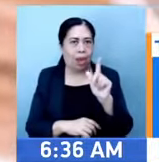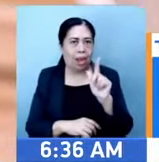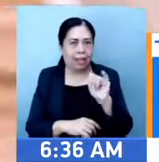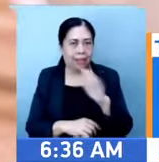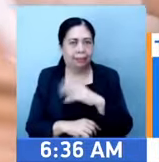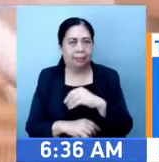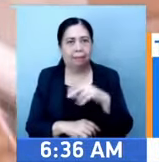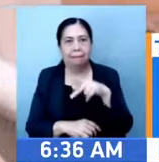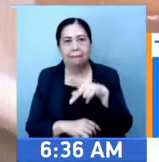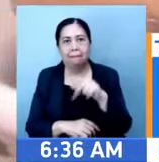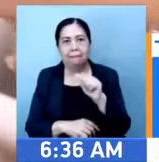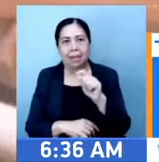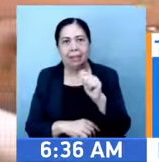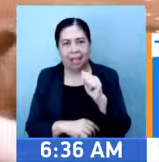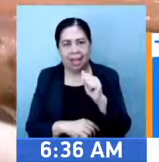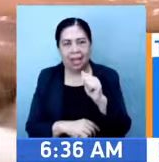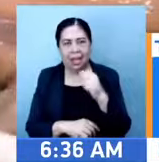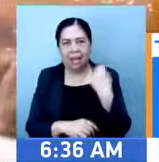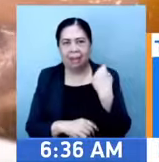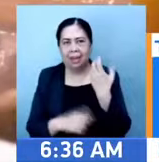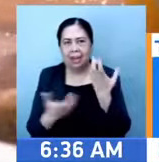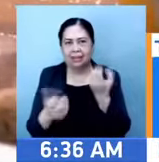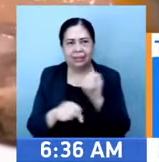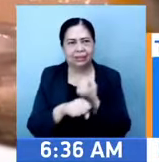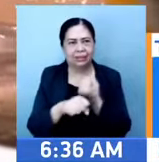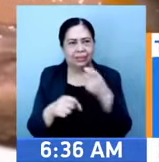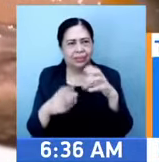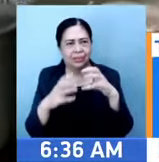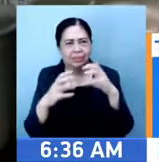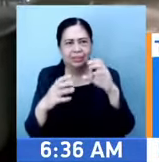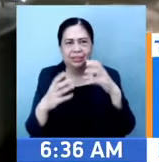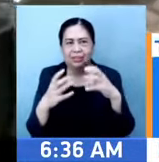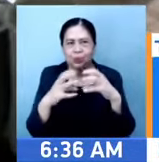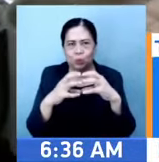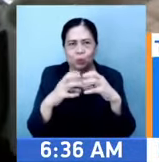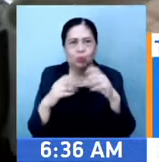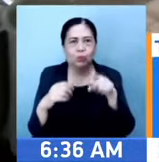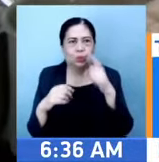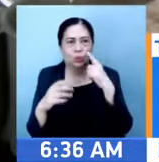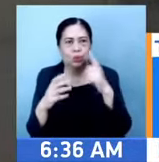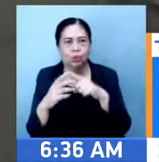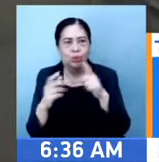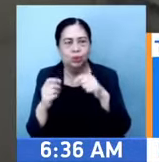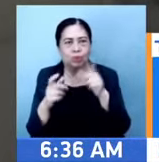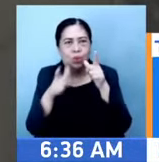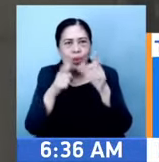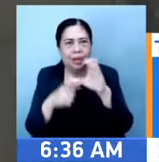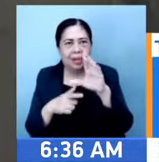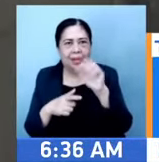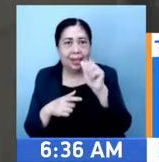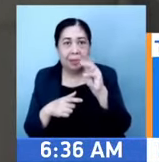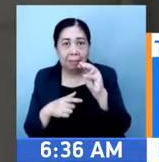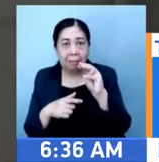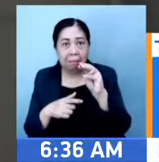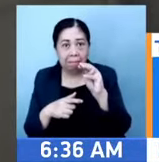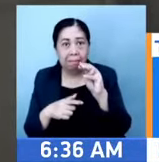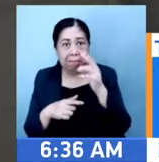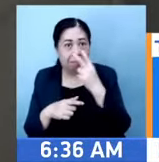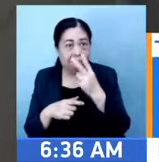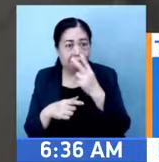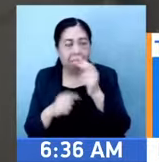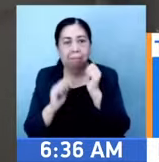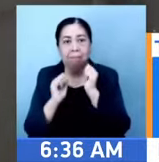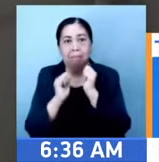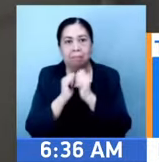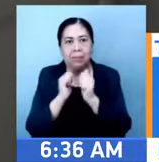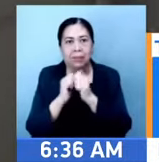yung stock natin dito, makikita nyo po mga kapuso, yung parang nagkikrema-krema. No? Ibig sabihin ito, matagal na